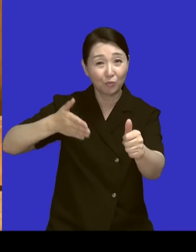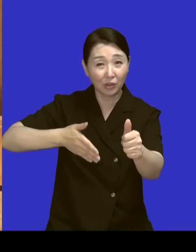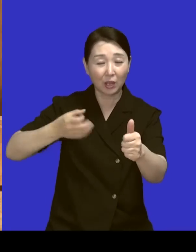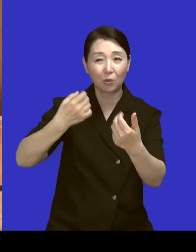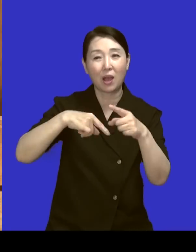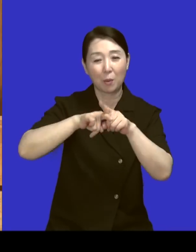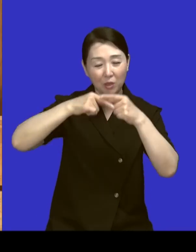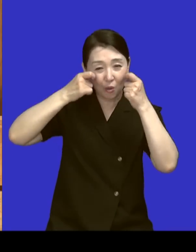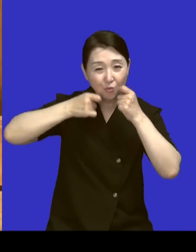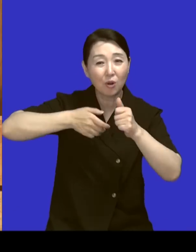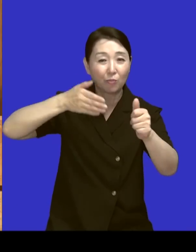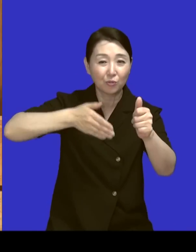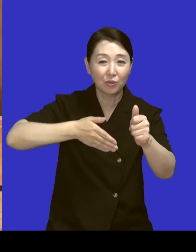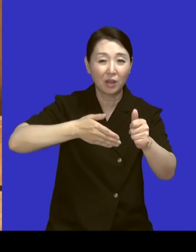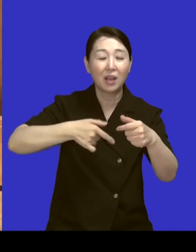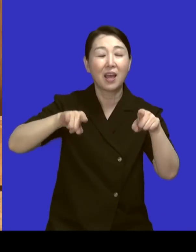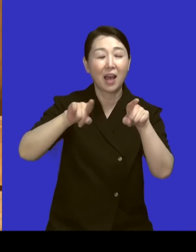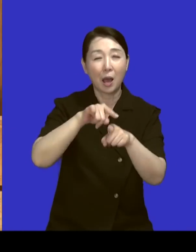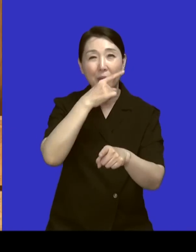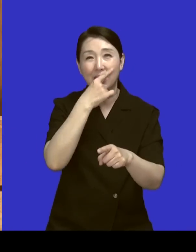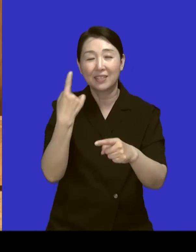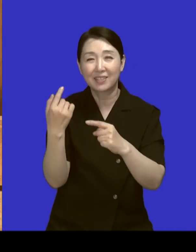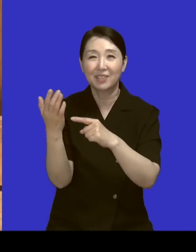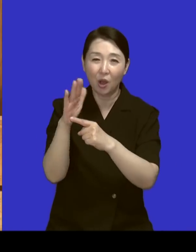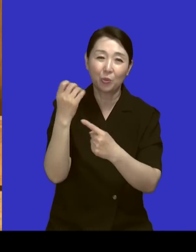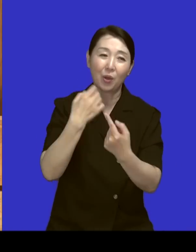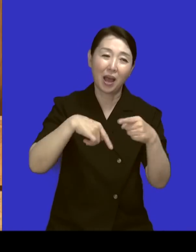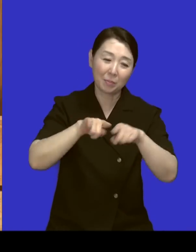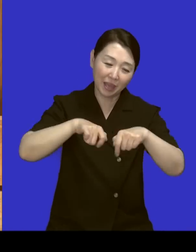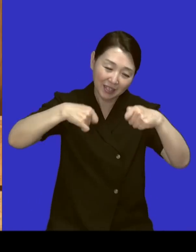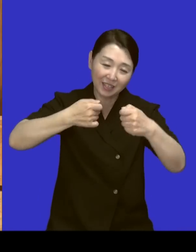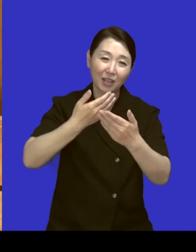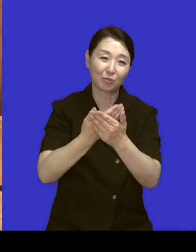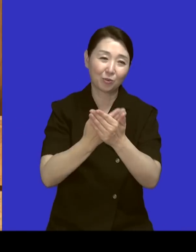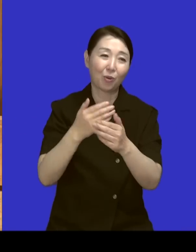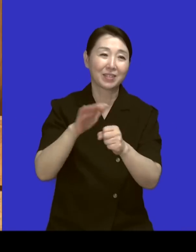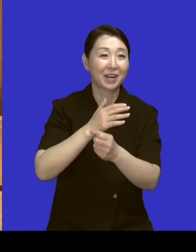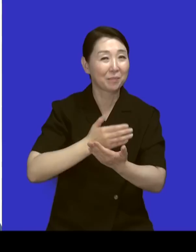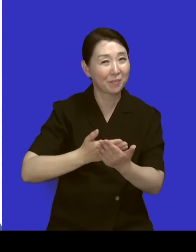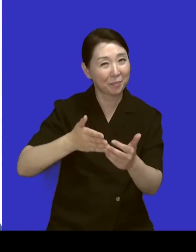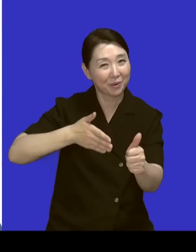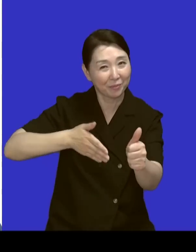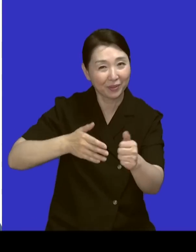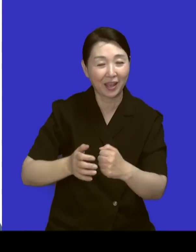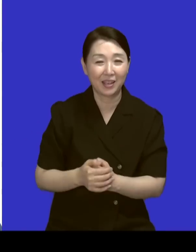울어 주시고 함께 주무셔 주시고 함께 식사하시면서 그 사랑을 꼭 베풀어 주십사.